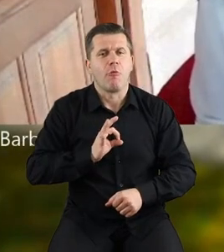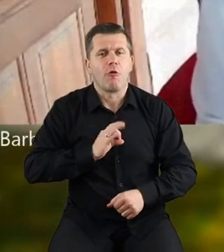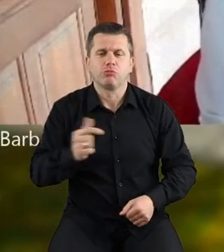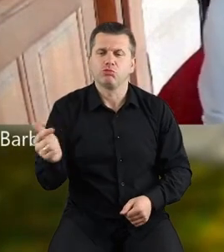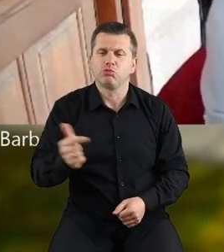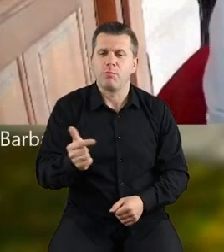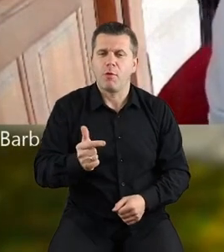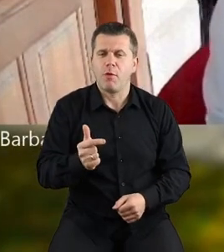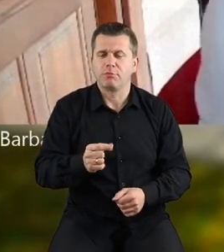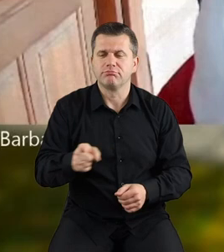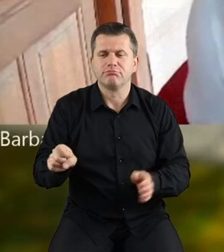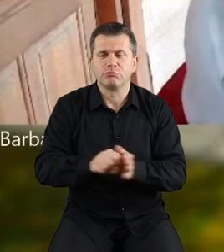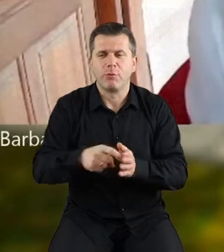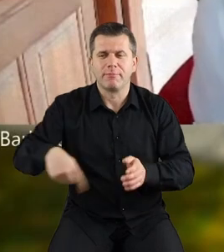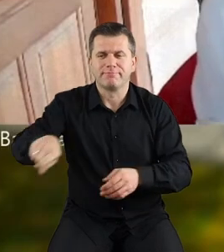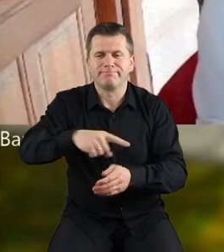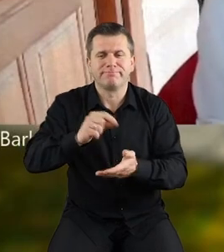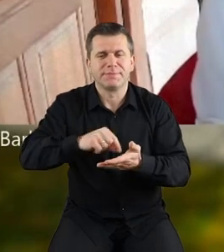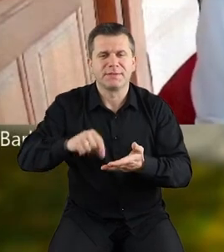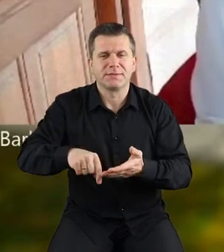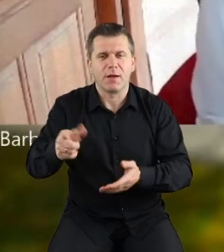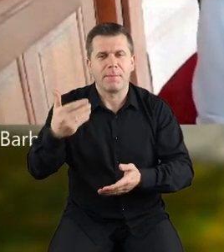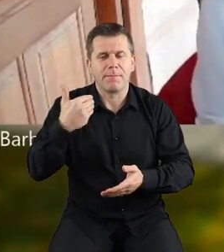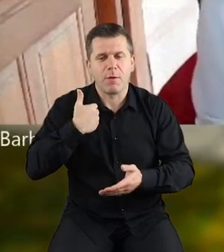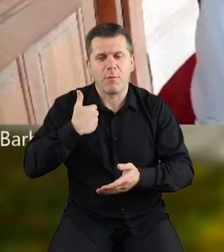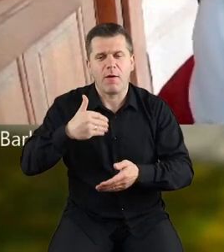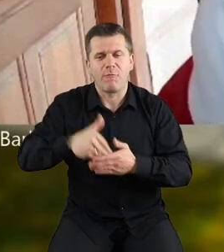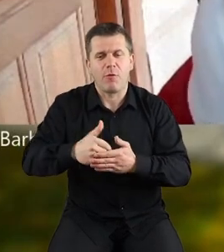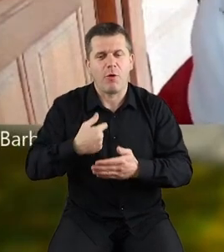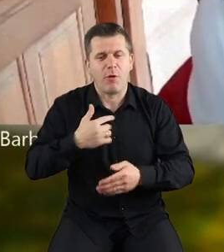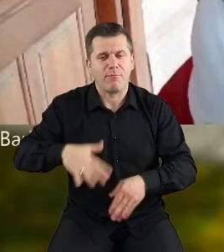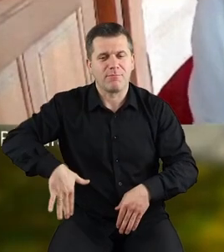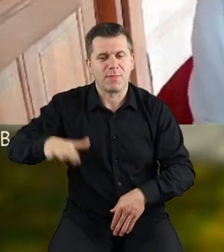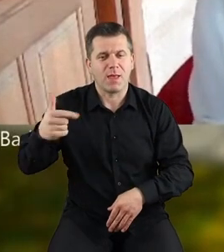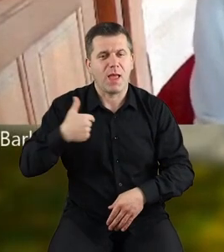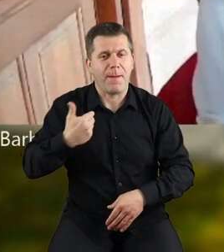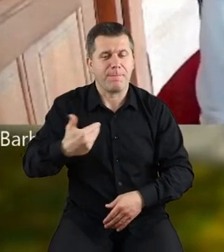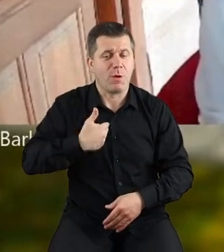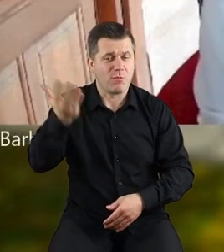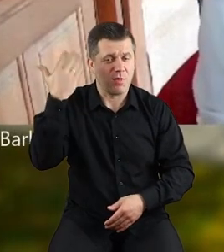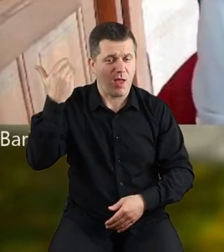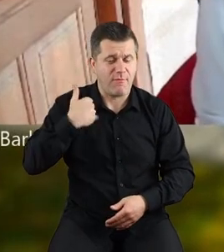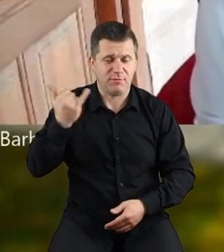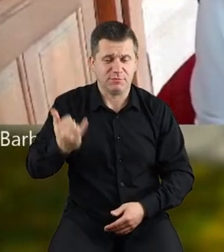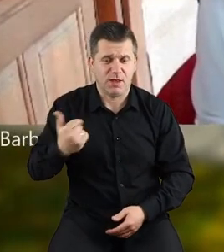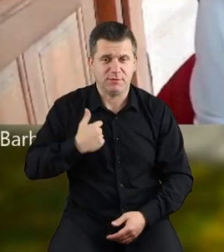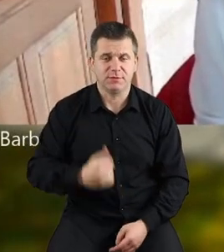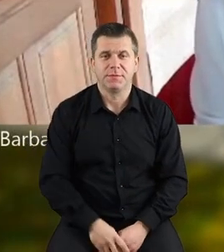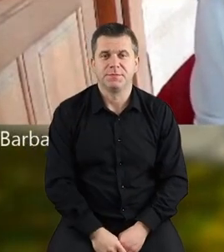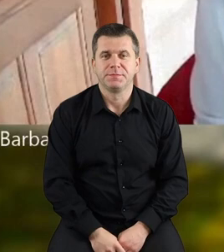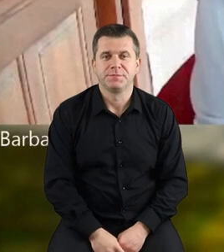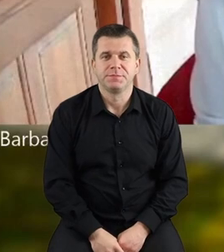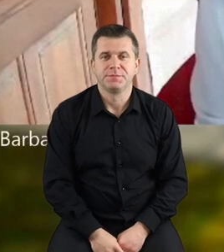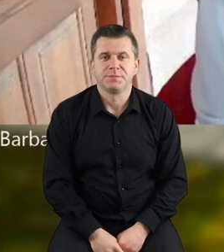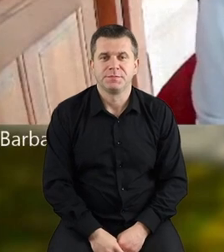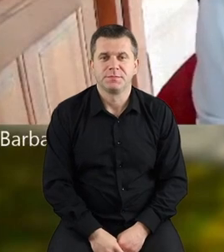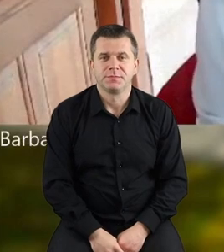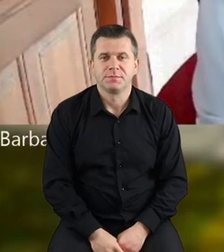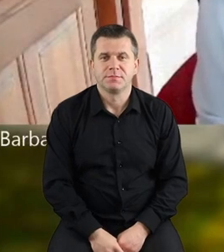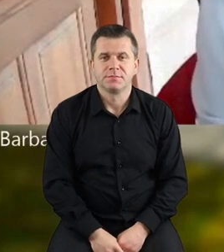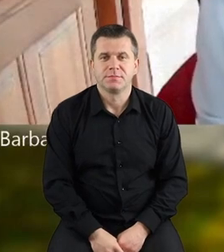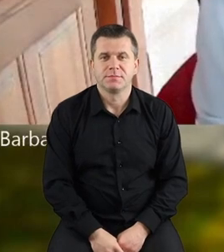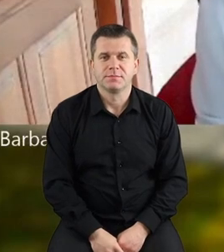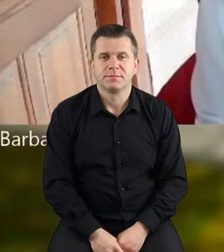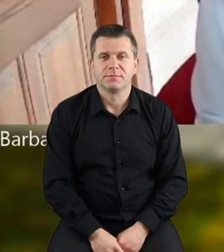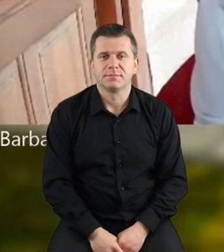mojego zobowiązania wobec pisarzy, którzy wychowali mnie, kiedy byłam dzieckiem. Ja